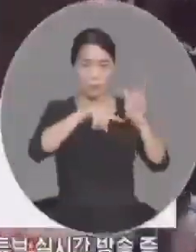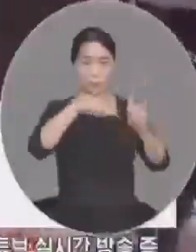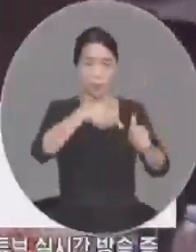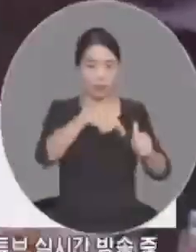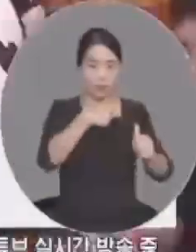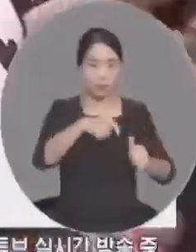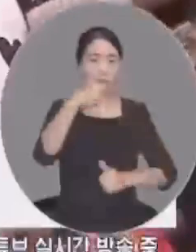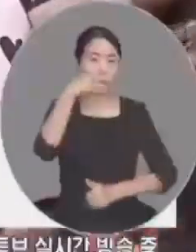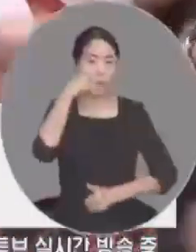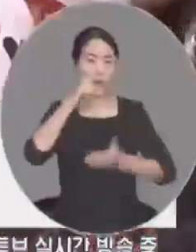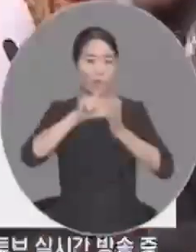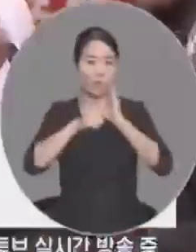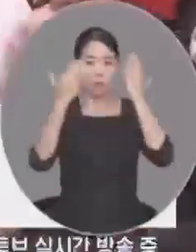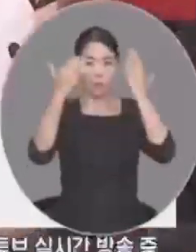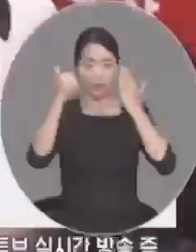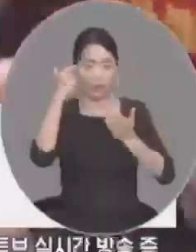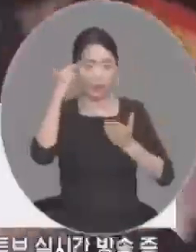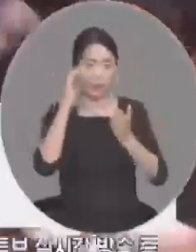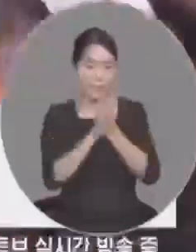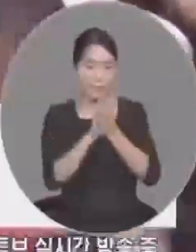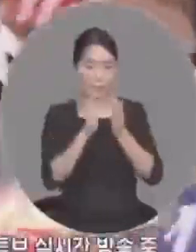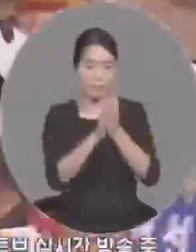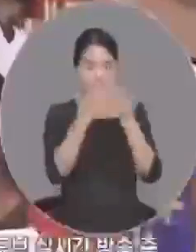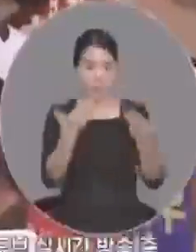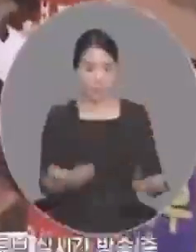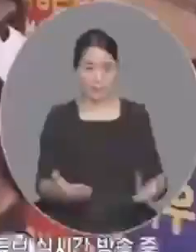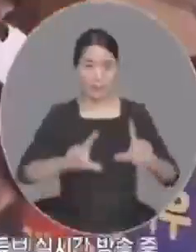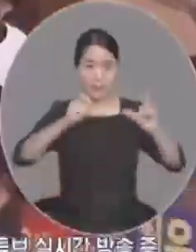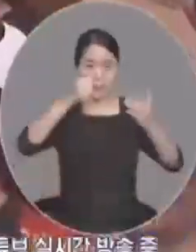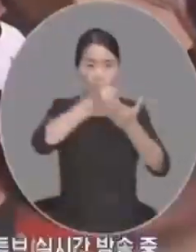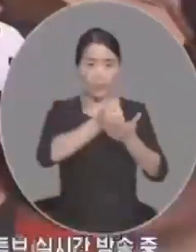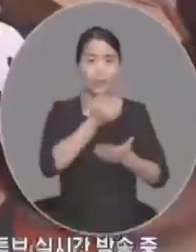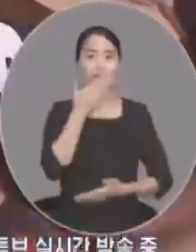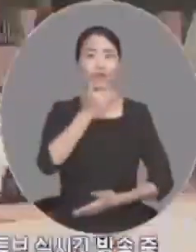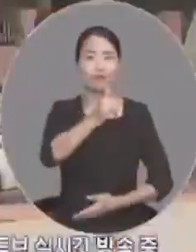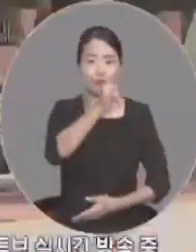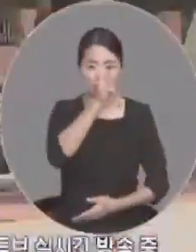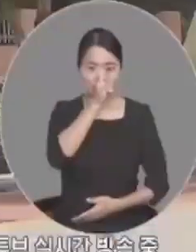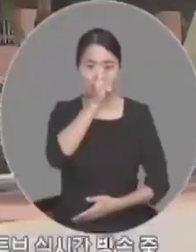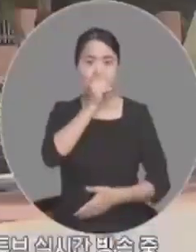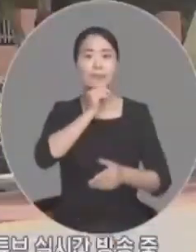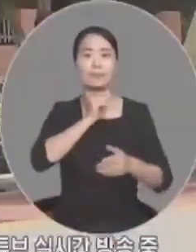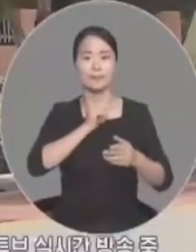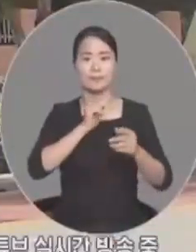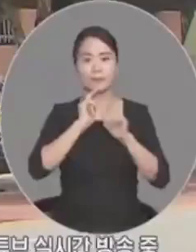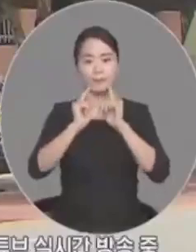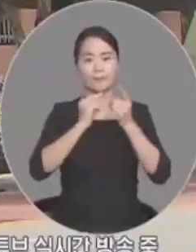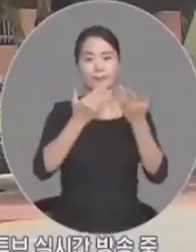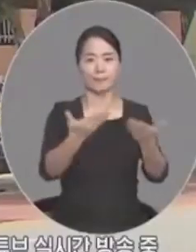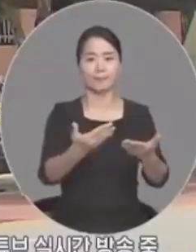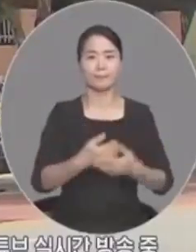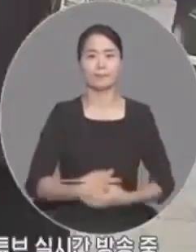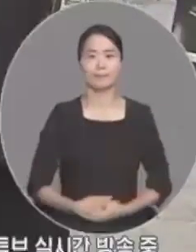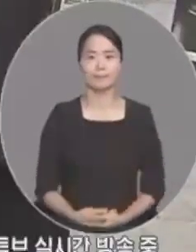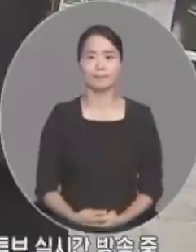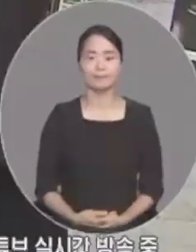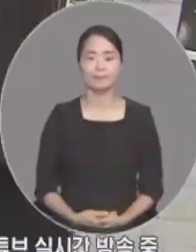경우 학교작은 재량휴업을 결정할 수 있다며 교육부 방침과 달리 사실상 지지입장을 밝혔습니다